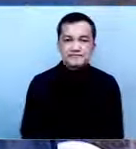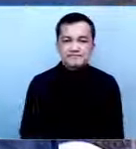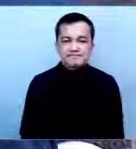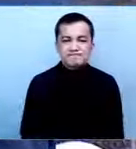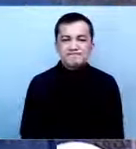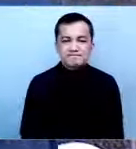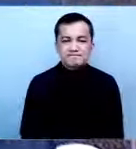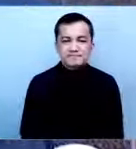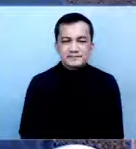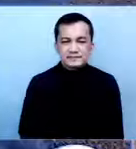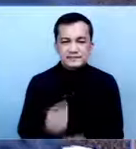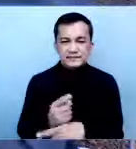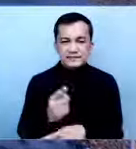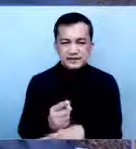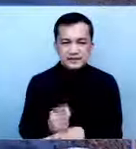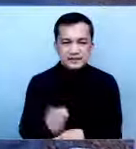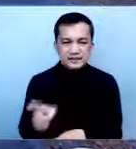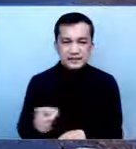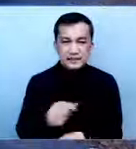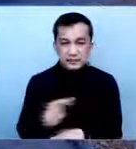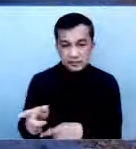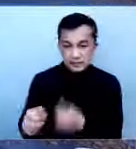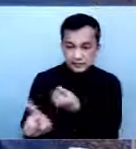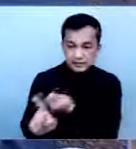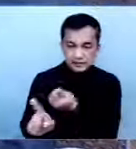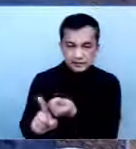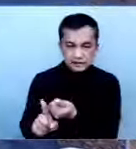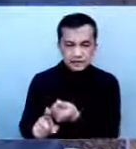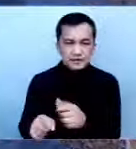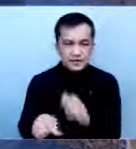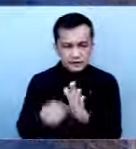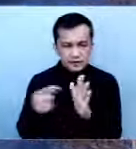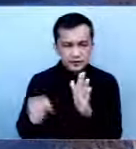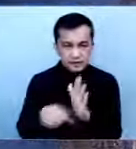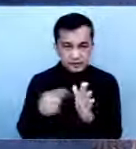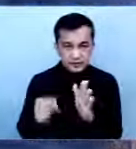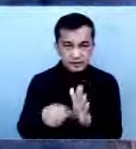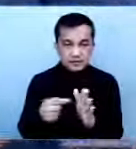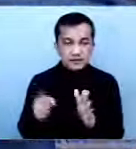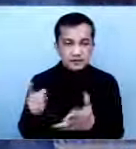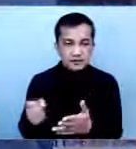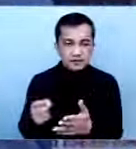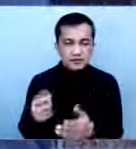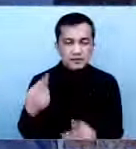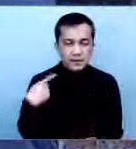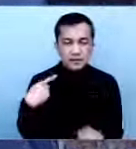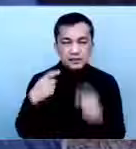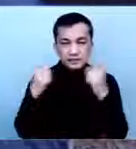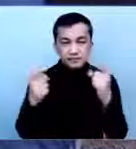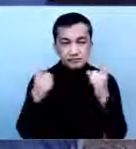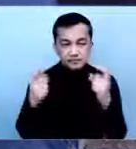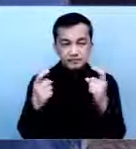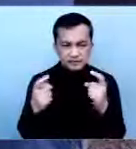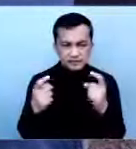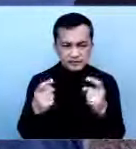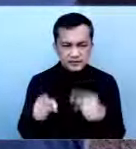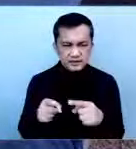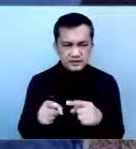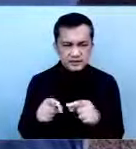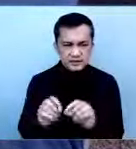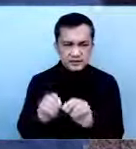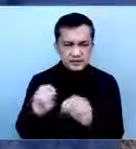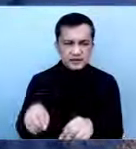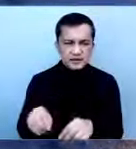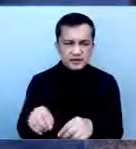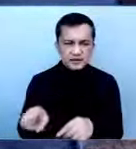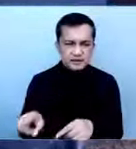Mama Dims. Give nyo yan sa sarili nyo. Alam nyo po, paminsan-minsan, lalo na kapag may okasyon, be extra sa paglalagay ng mga